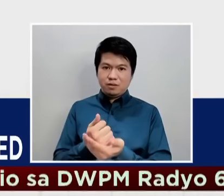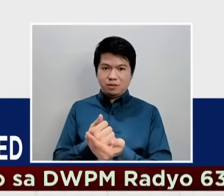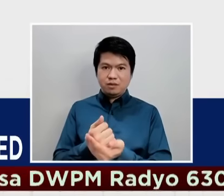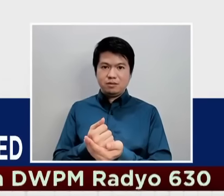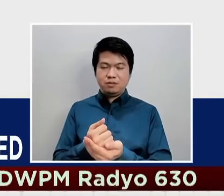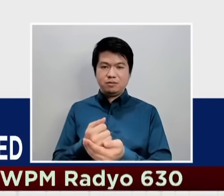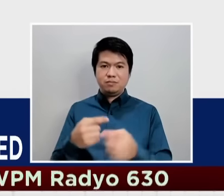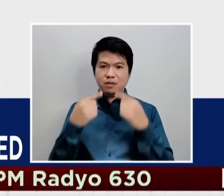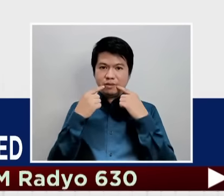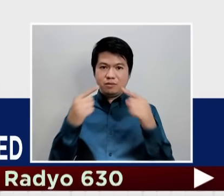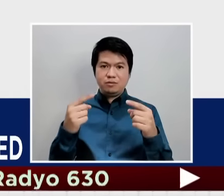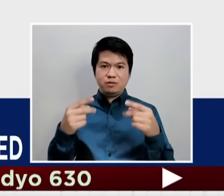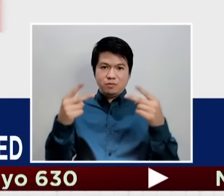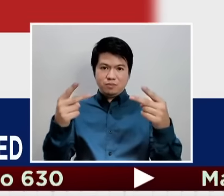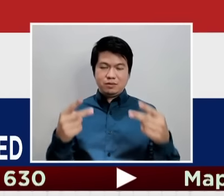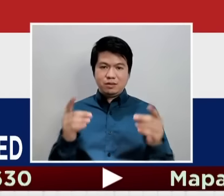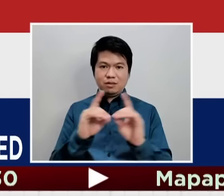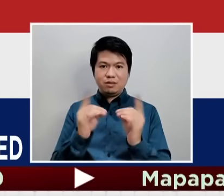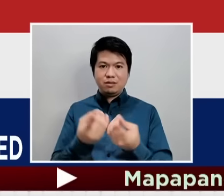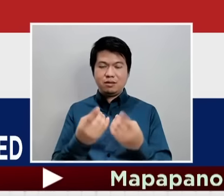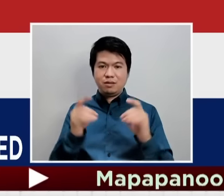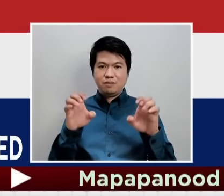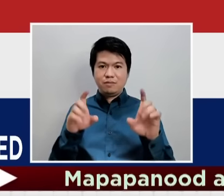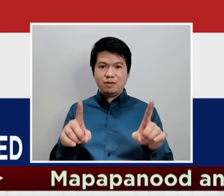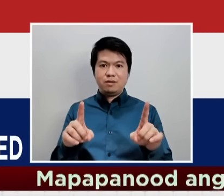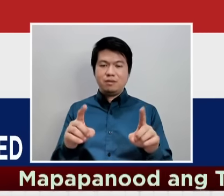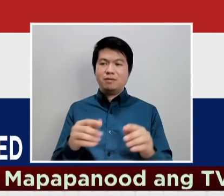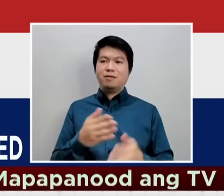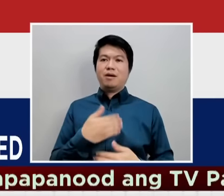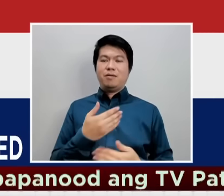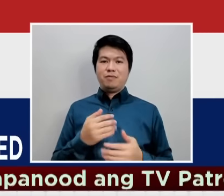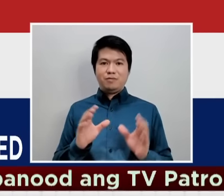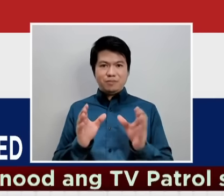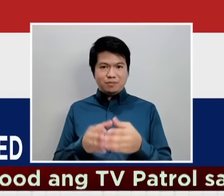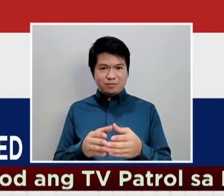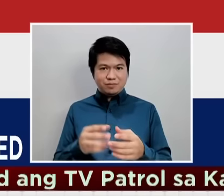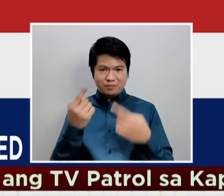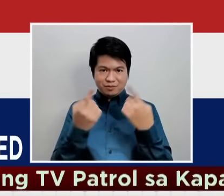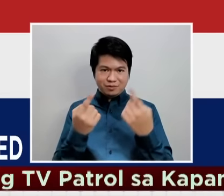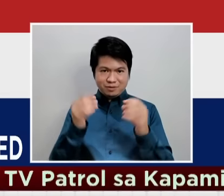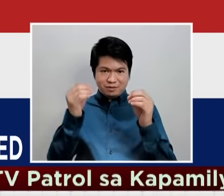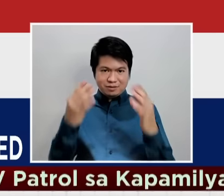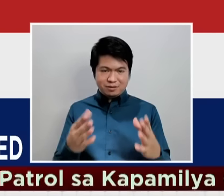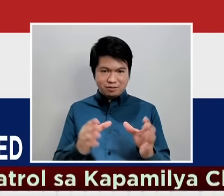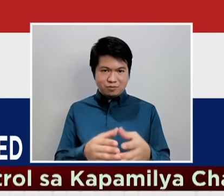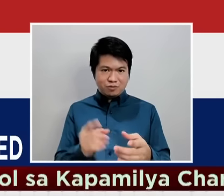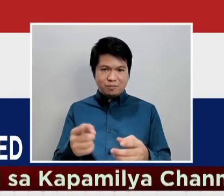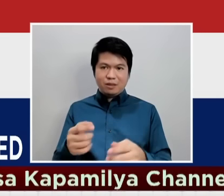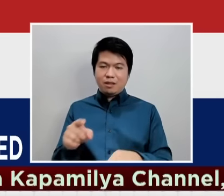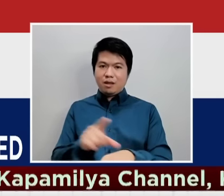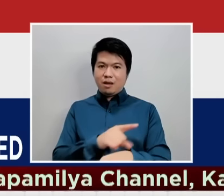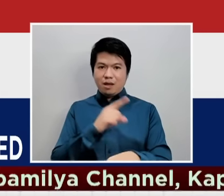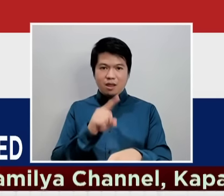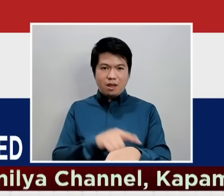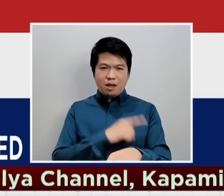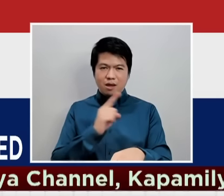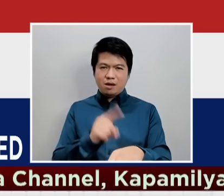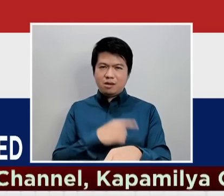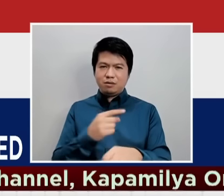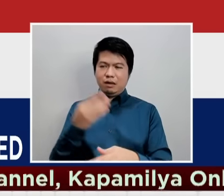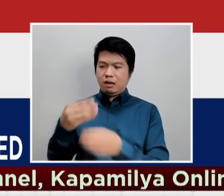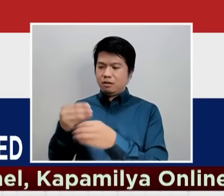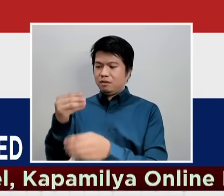Ikinatuwa ito ng grupo ng Alliance of Concerned Teachers. Matagal na umano nila itong ipinaglalaban ang dagdag sa vacation